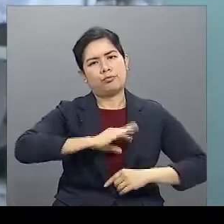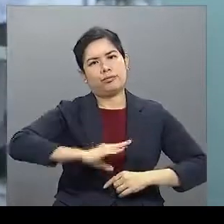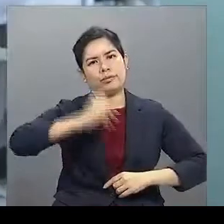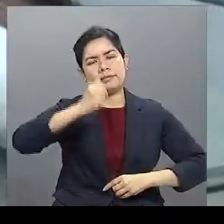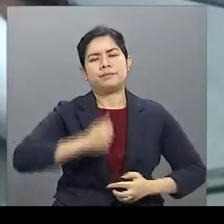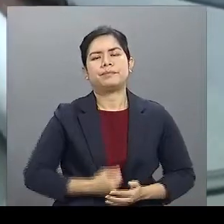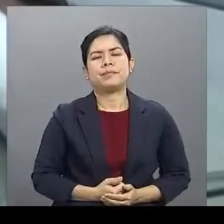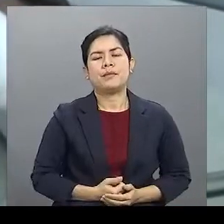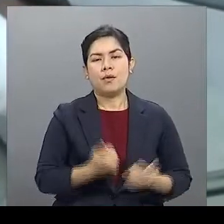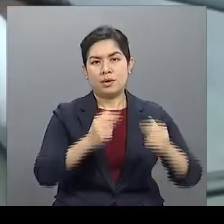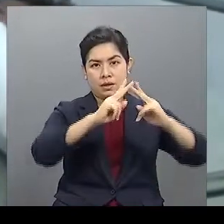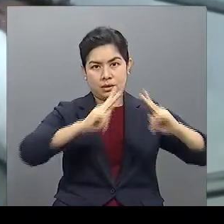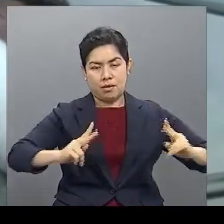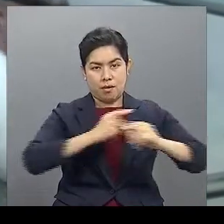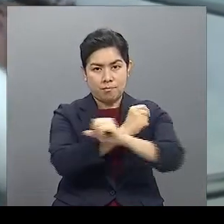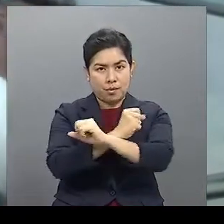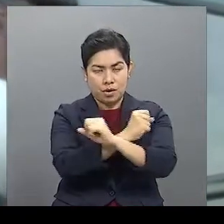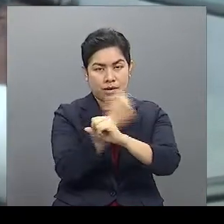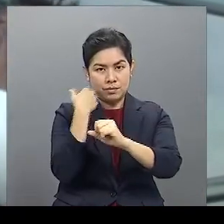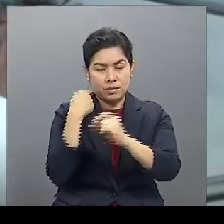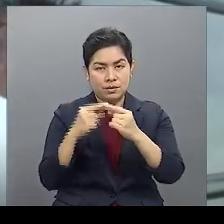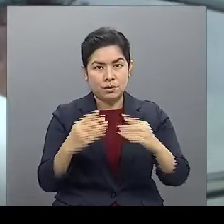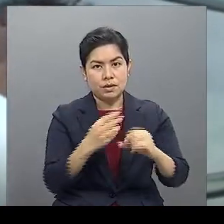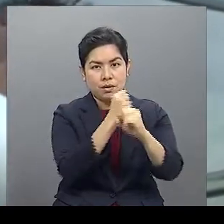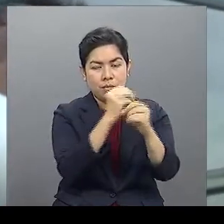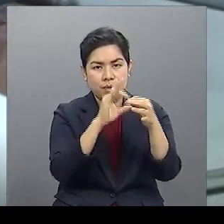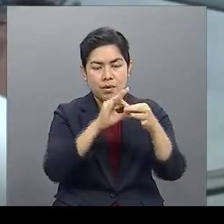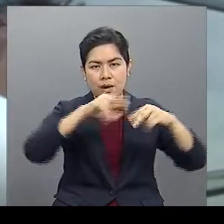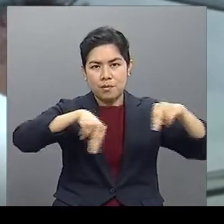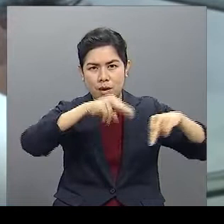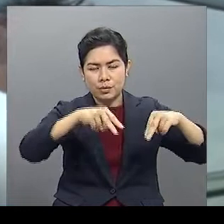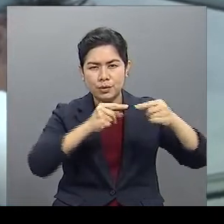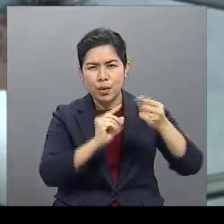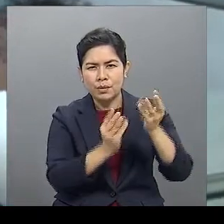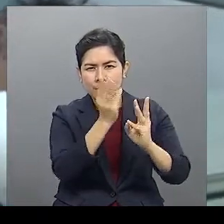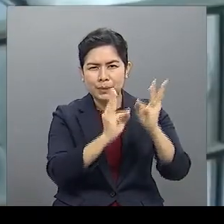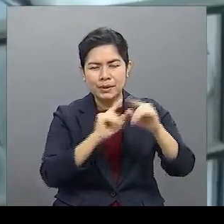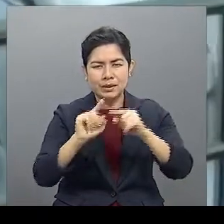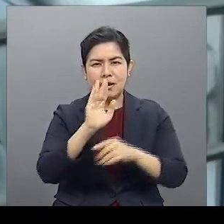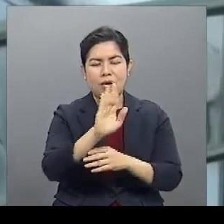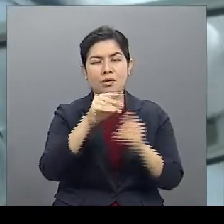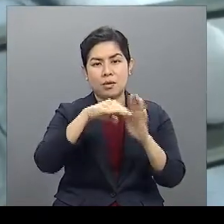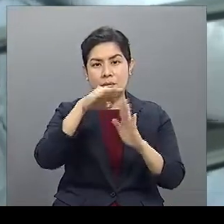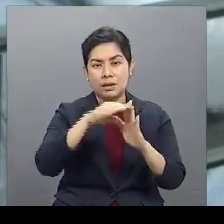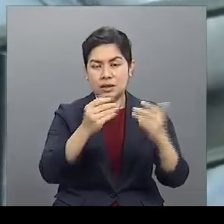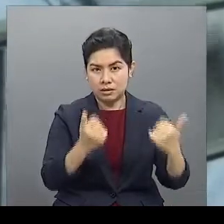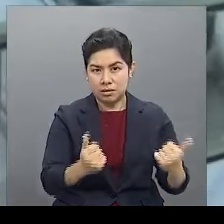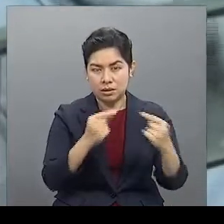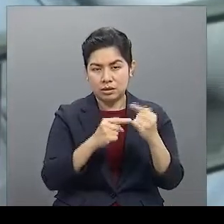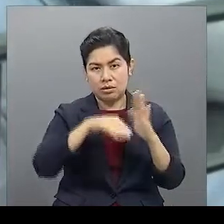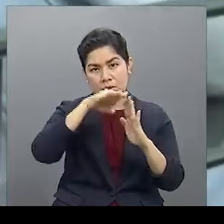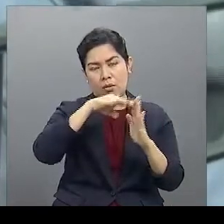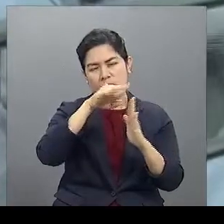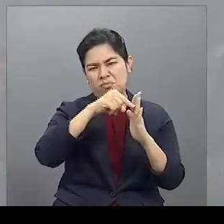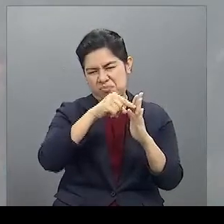พิษรายงานผลการตรวจวัดคุณภาพอากาศในภาคเหนือเกือบทุกจังหวัดนะคะค่าฝุ่น PM 2.5 เกินมาตรฐานต่อเนื่อง